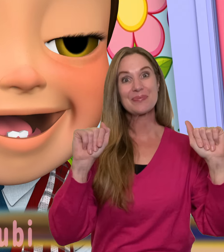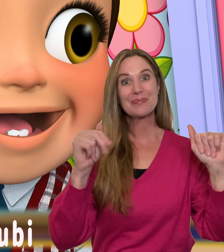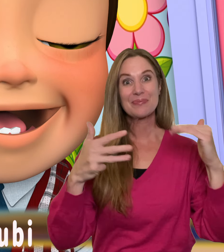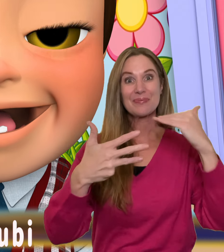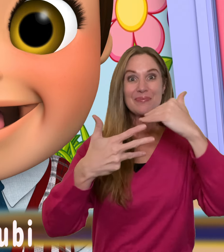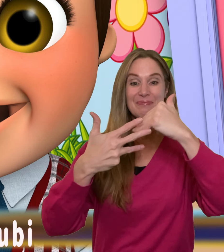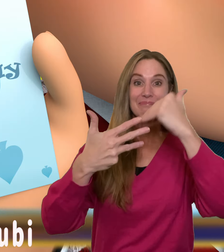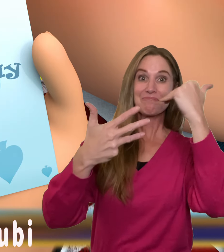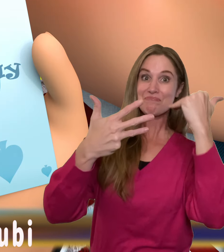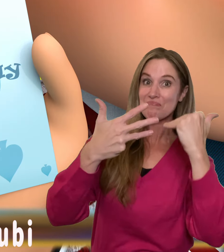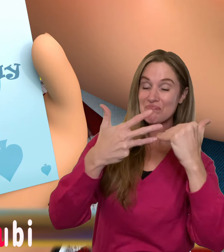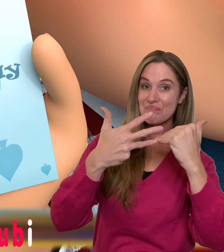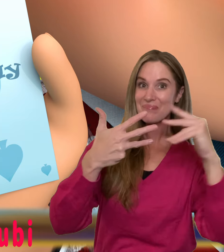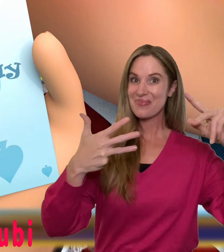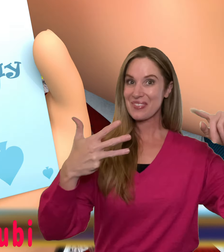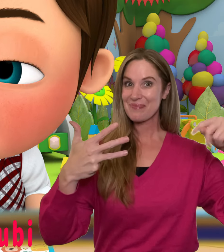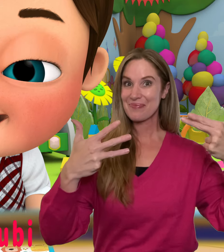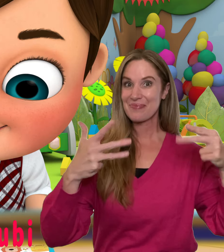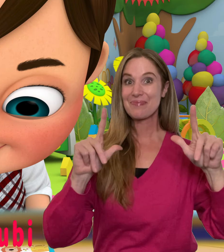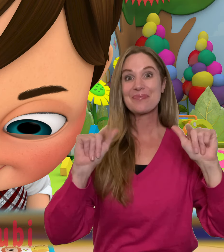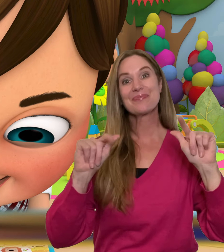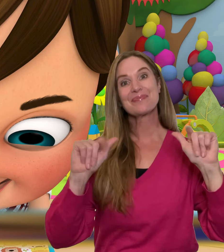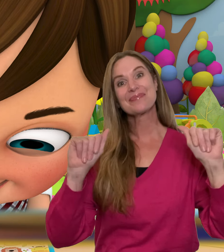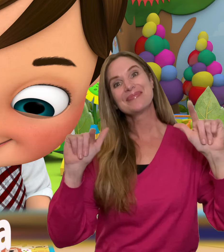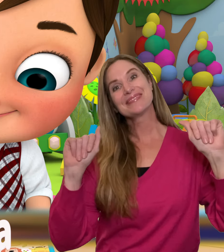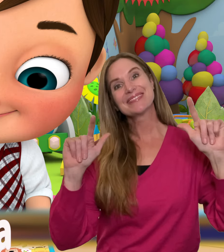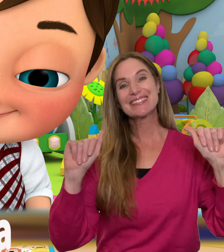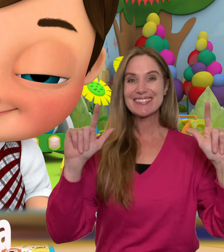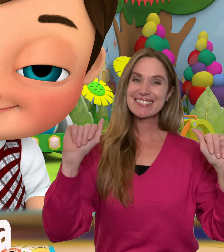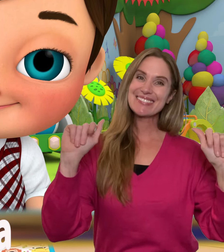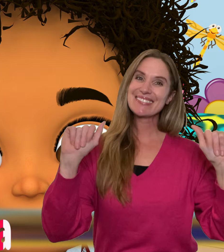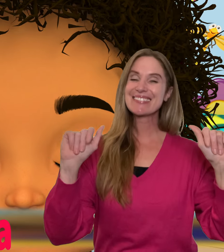ラララそれから木曜日